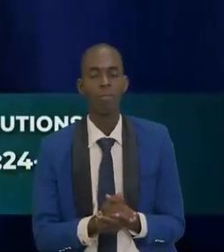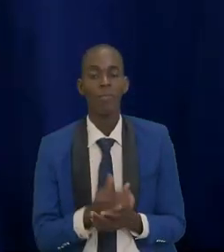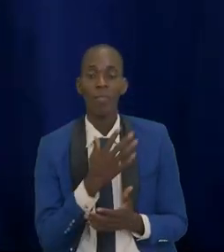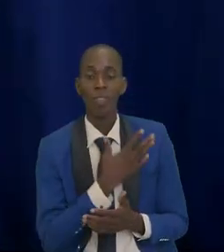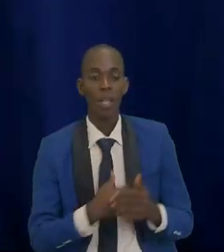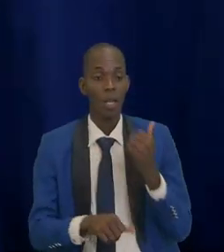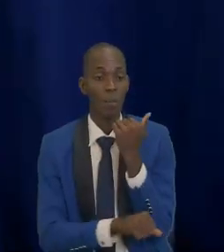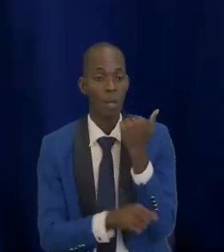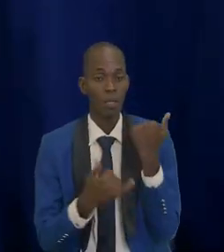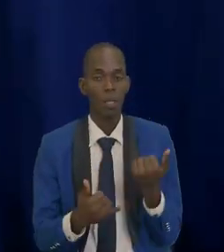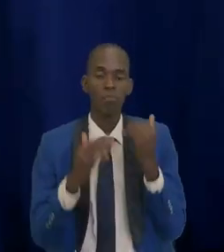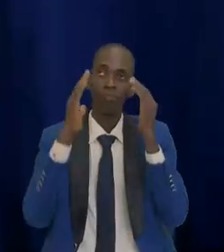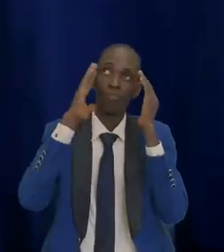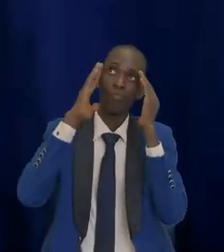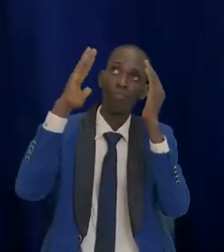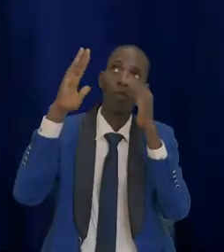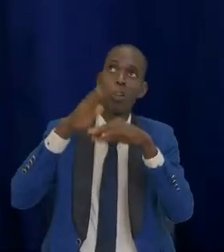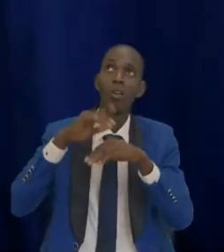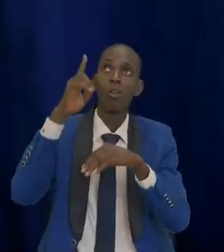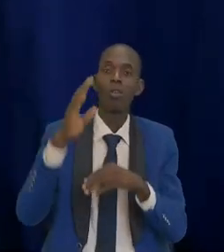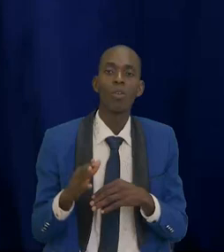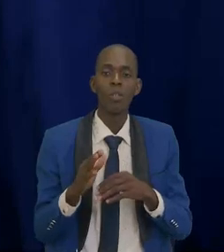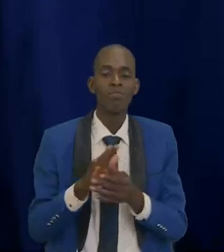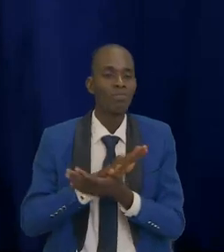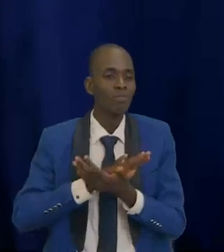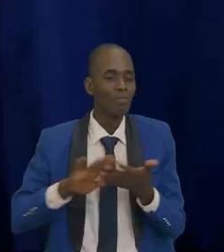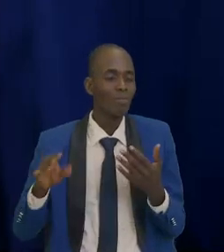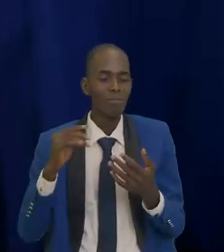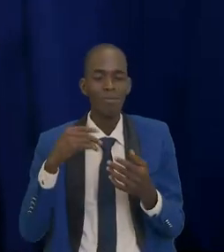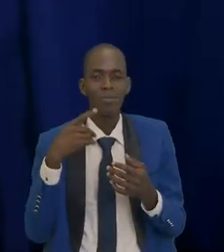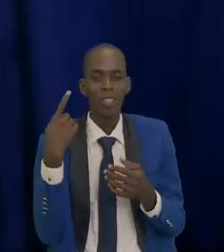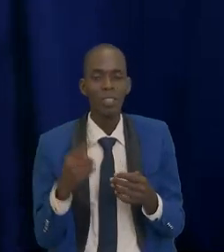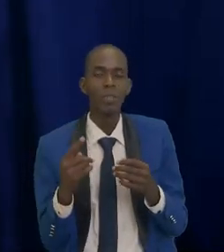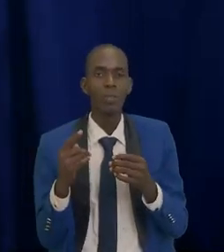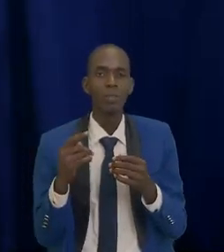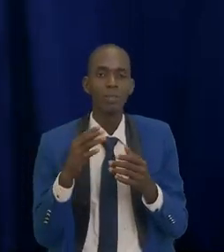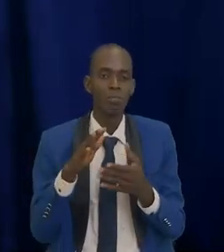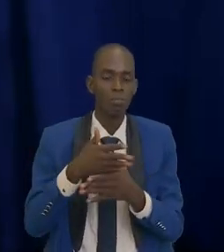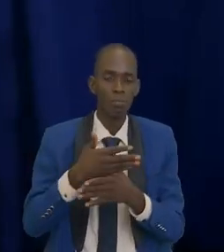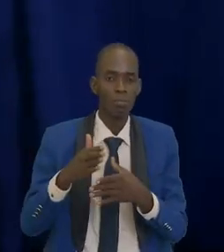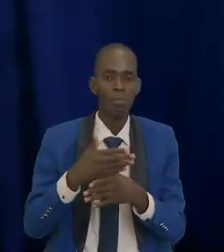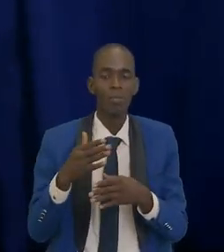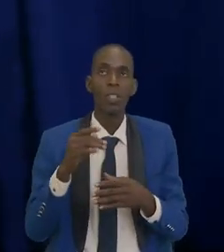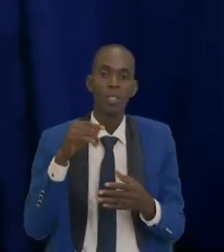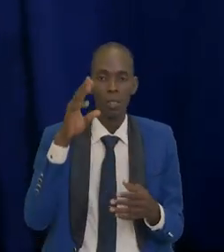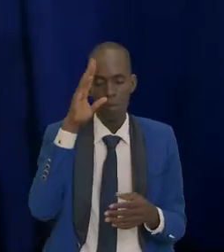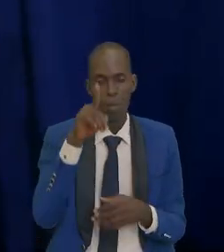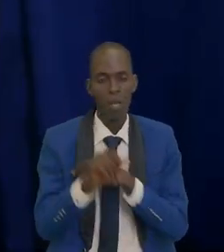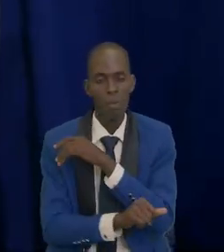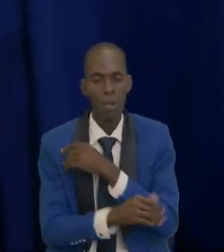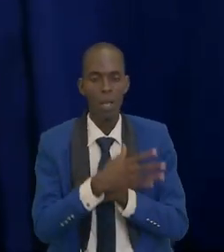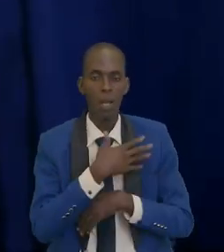Et il porta le regard sur Dieu. Il a balayé l'air entre lui et le Dieu Tout-Puissant.